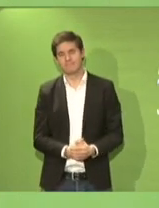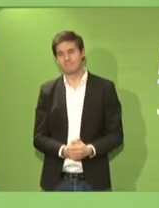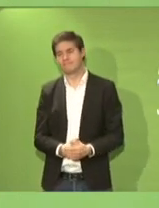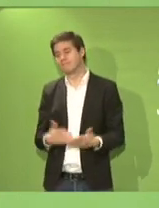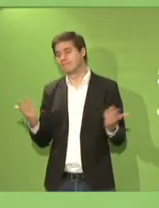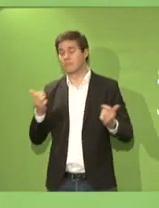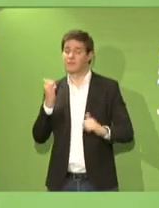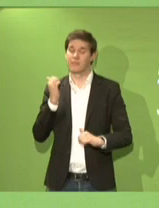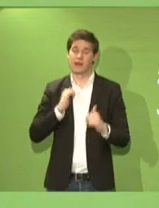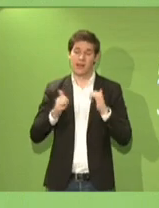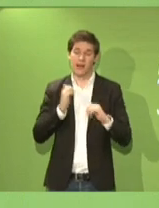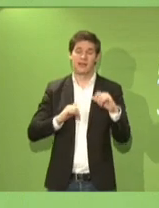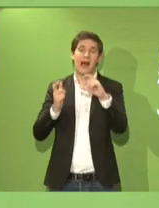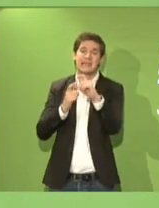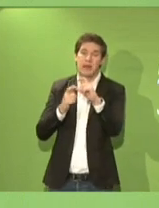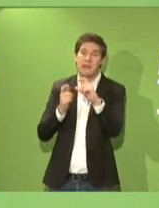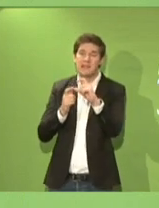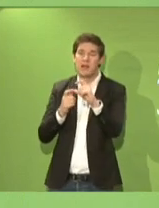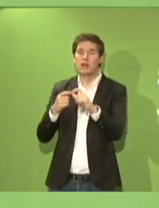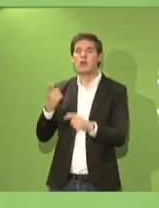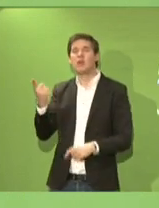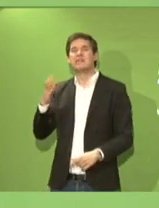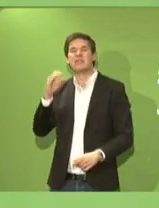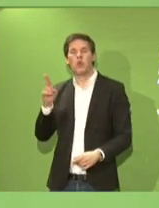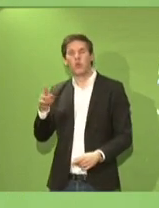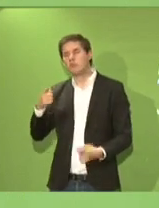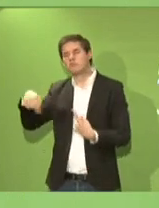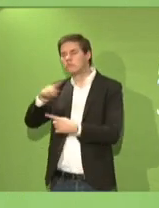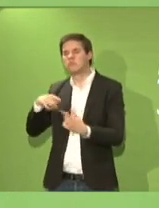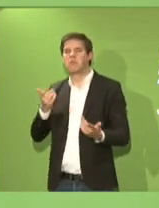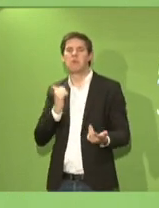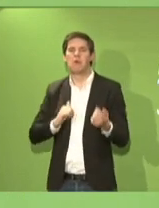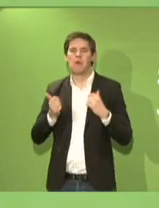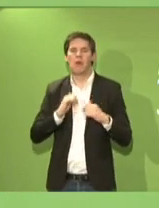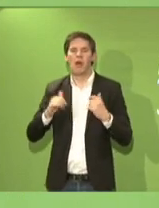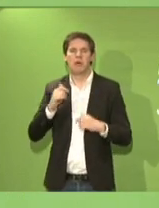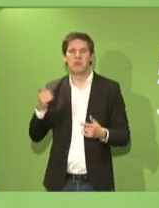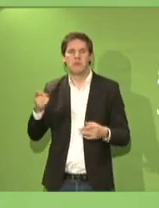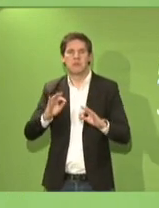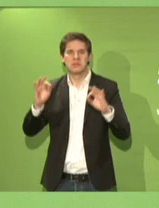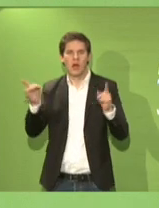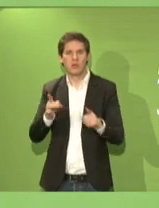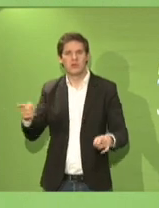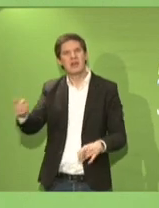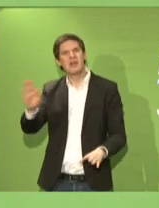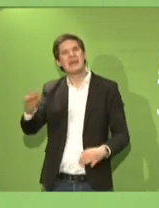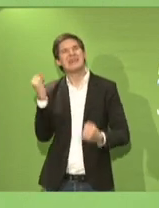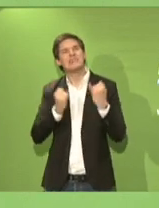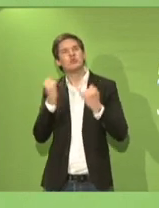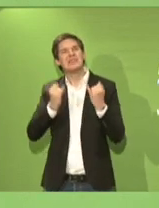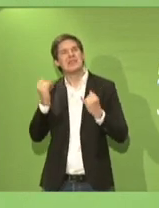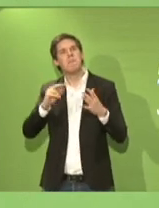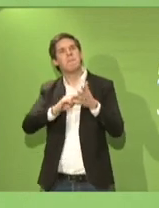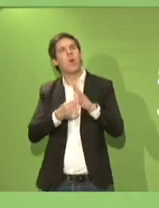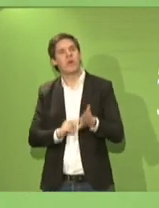Leider haben da SPD und Union beide, die geben sich da leider nichts, wesentlich angestaubtere Vorstellungen von Industriepolitik. Und die